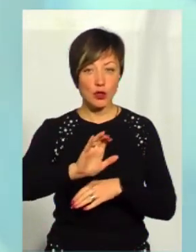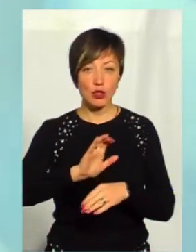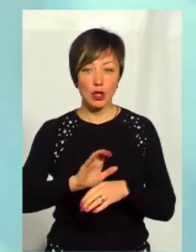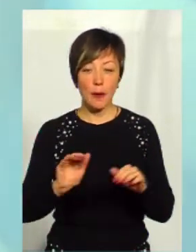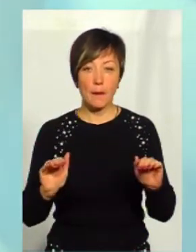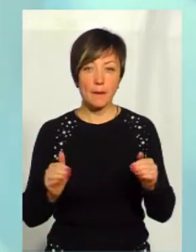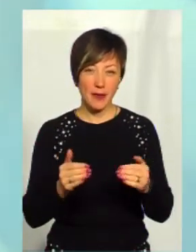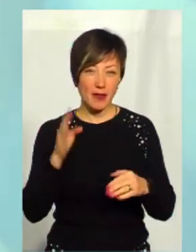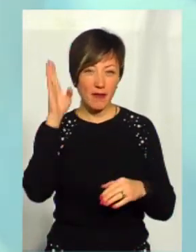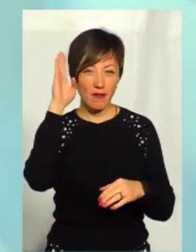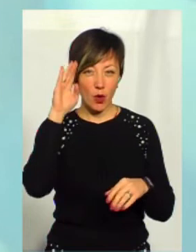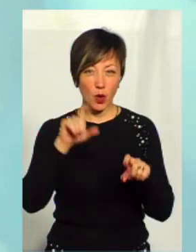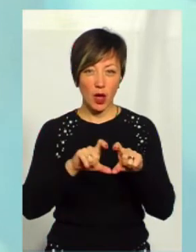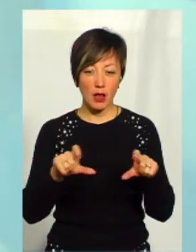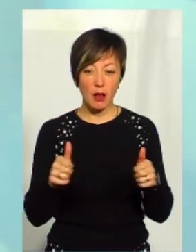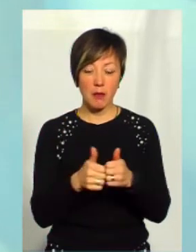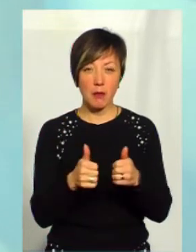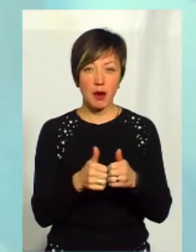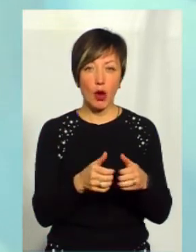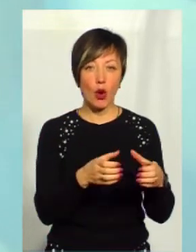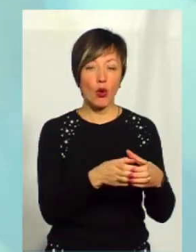такі міні-водоканали, скажімо так, при громадах,